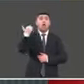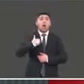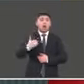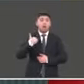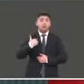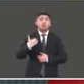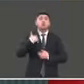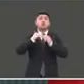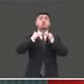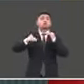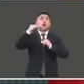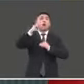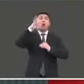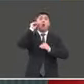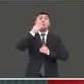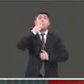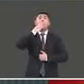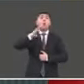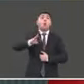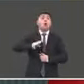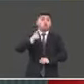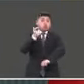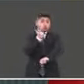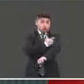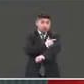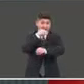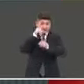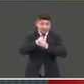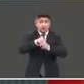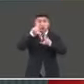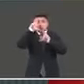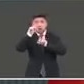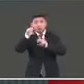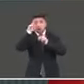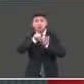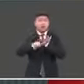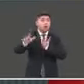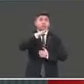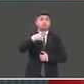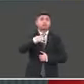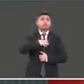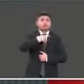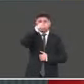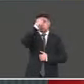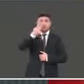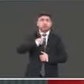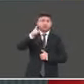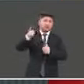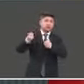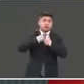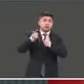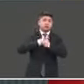Yüksek Öğrenim Öğrenci Yurduna ve yatağına sahip ülkesidir